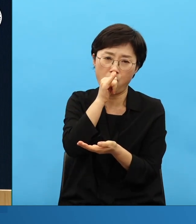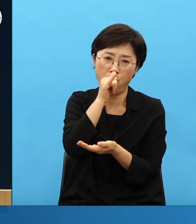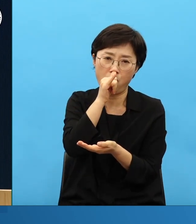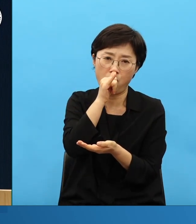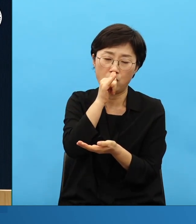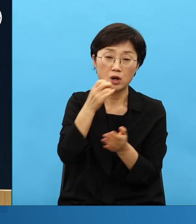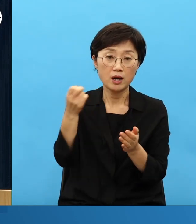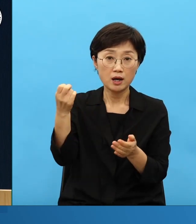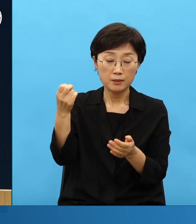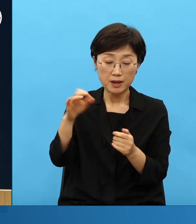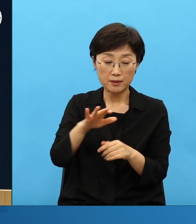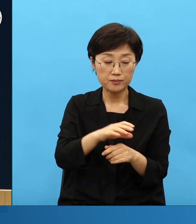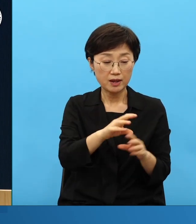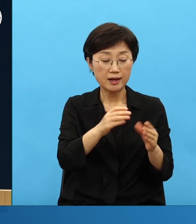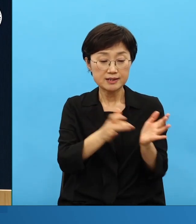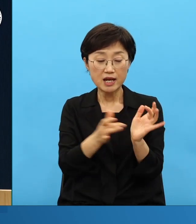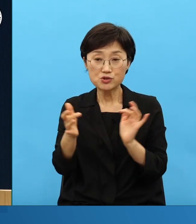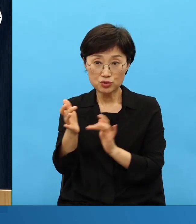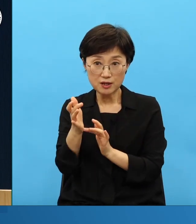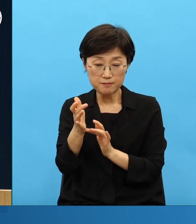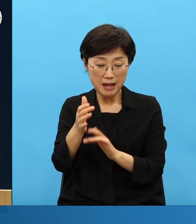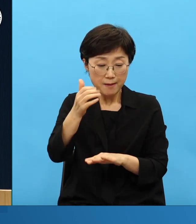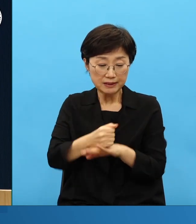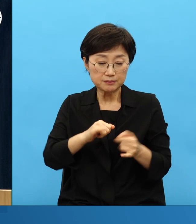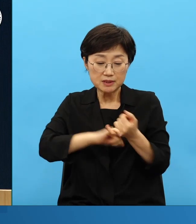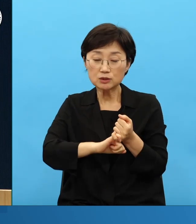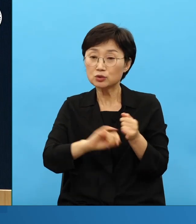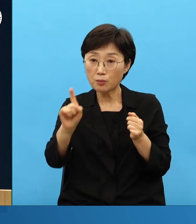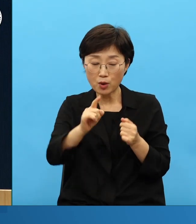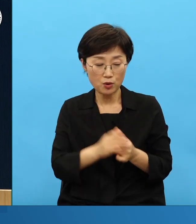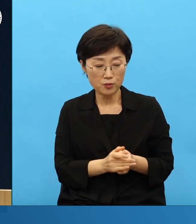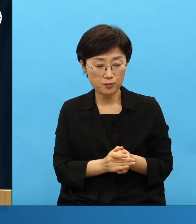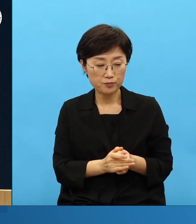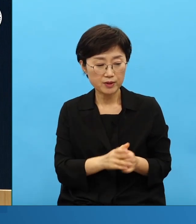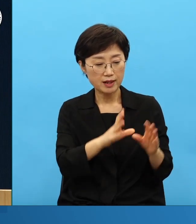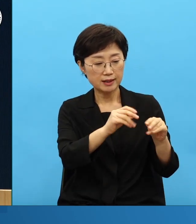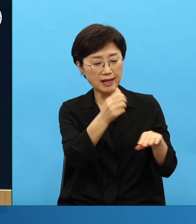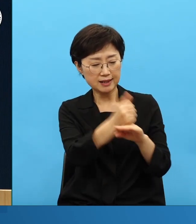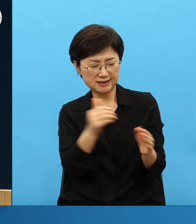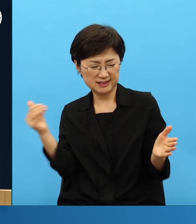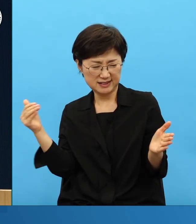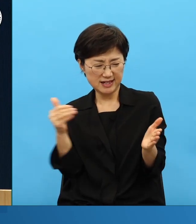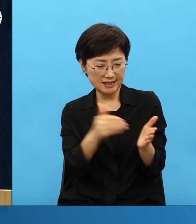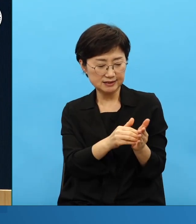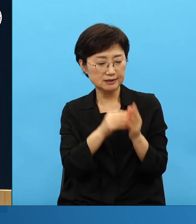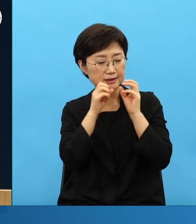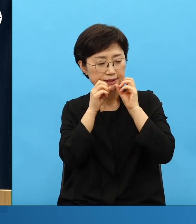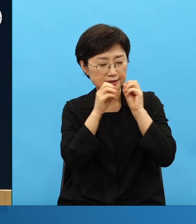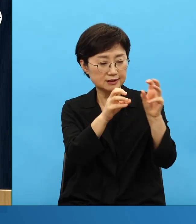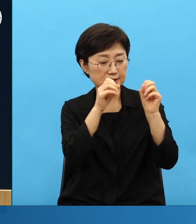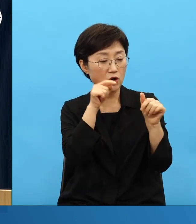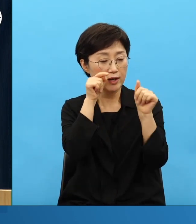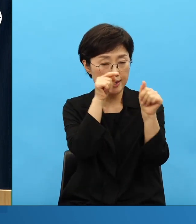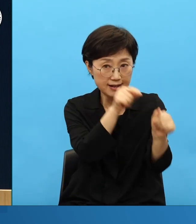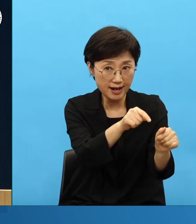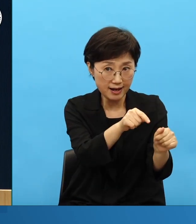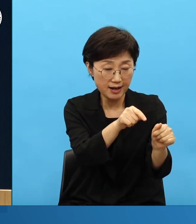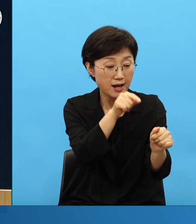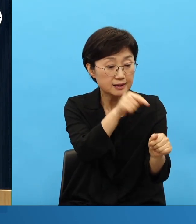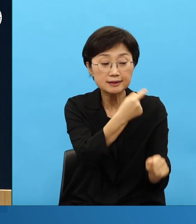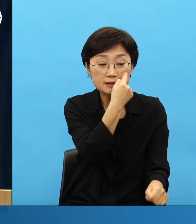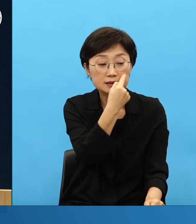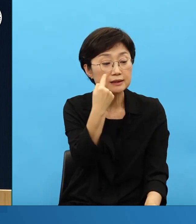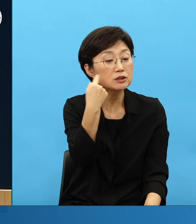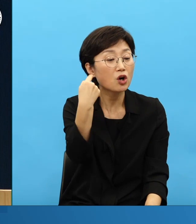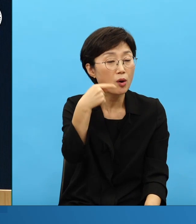마지막으로 약속하셨습니다. 땅 끝까지 갈 3시대 살릴 증거를 주겠다. The final promise that Jesus himself gives is, I will give you all evidence so